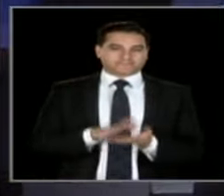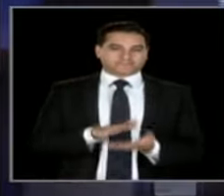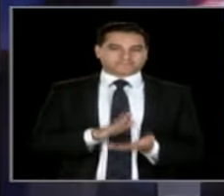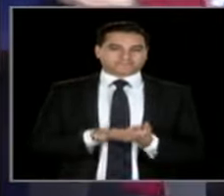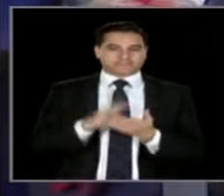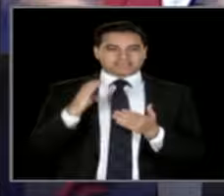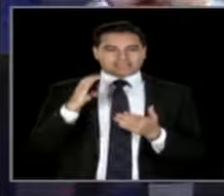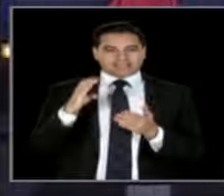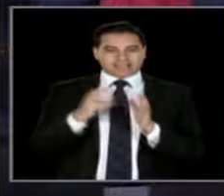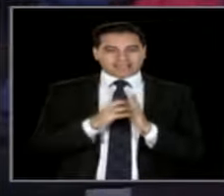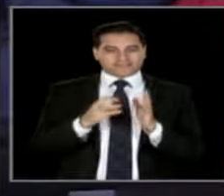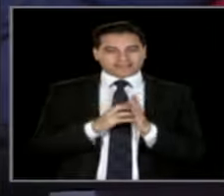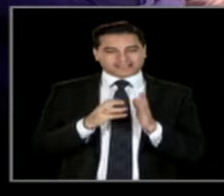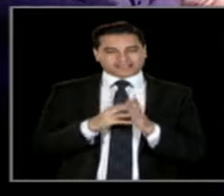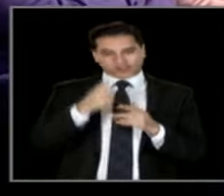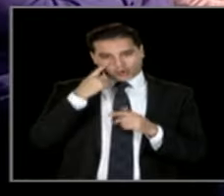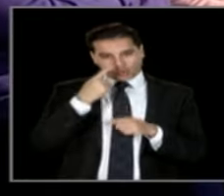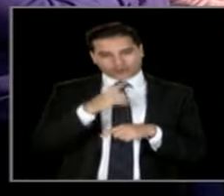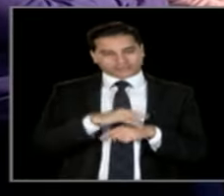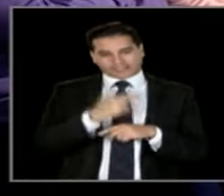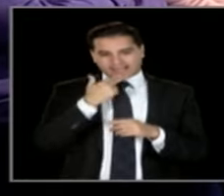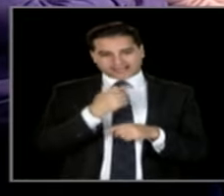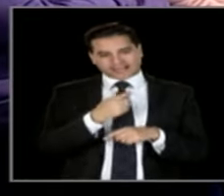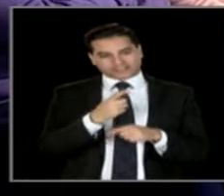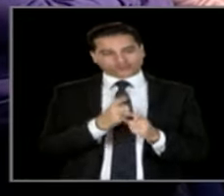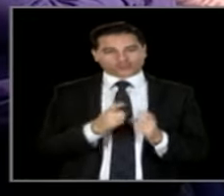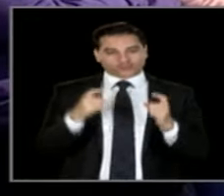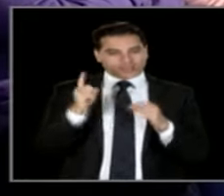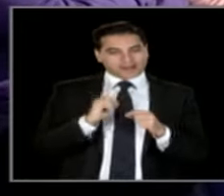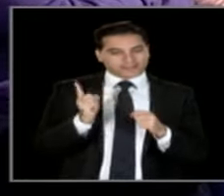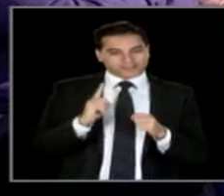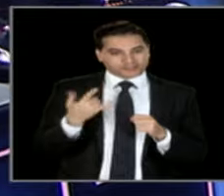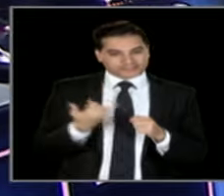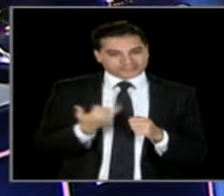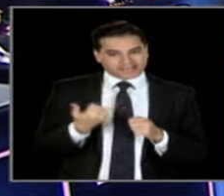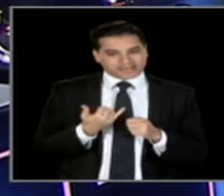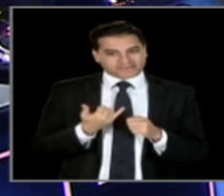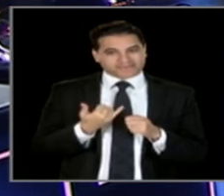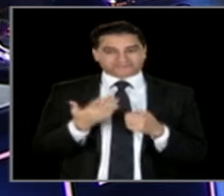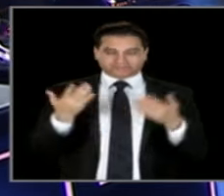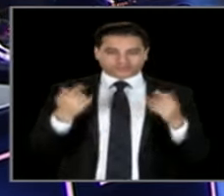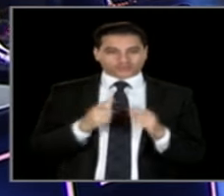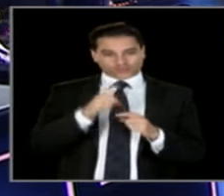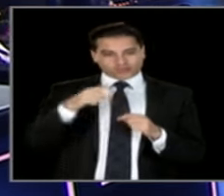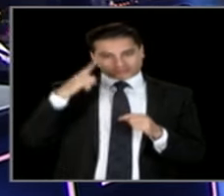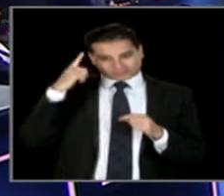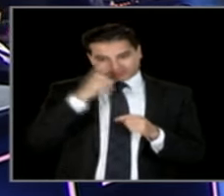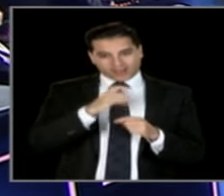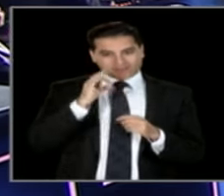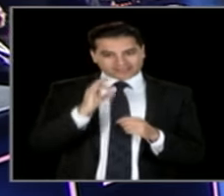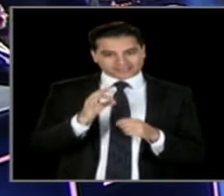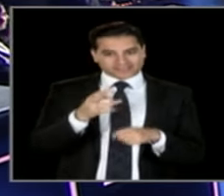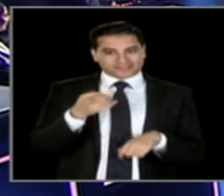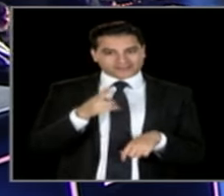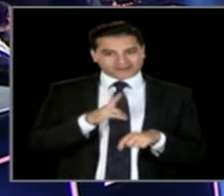جامعة حورس، هارد لوك على آخر سؤال، وسؤال ما كانش سهل، كان سؤال صعب وما